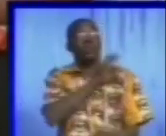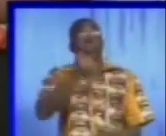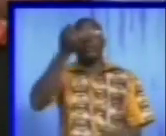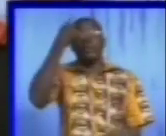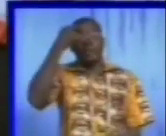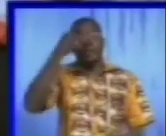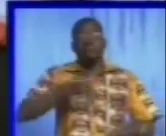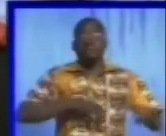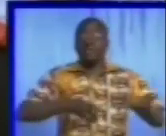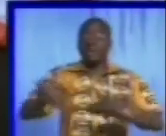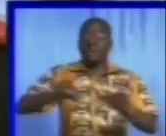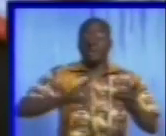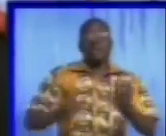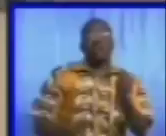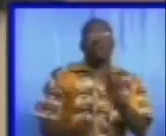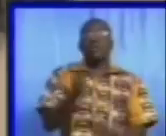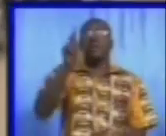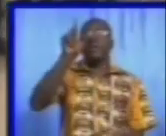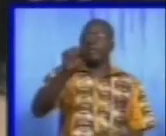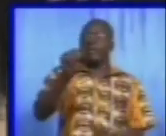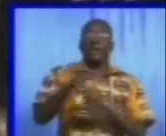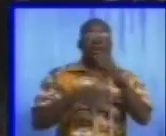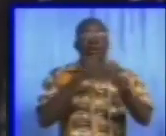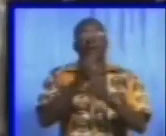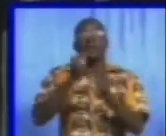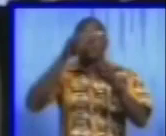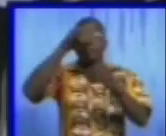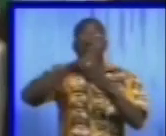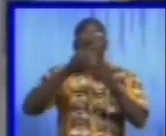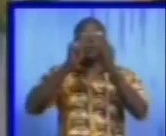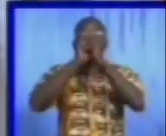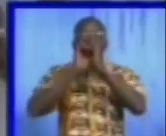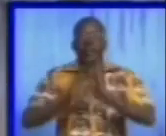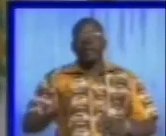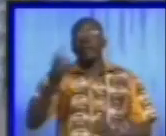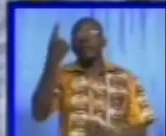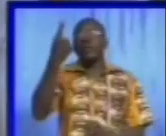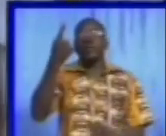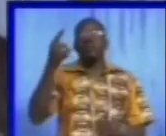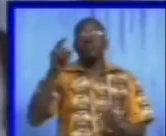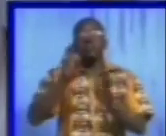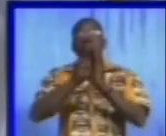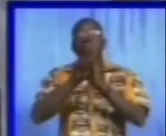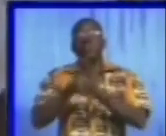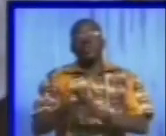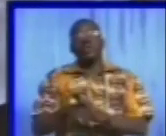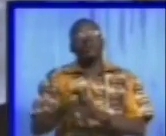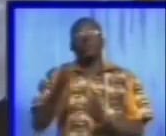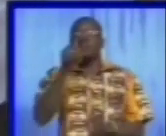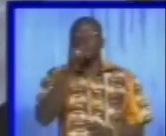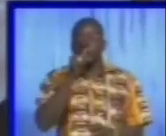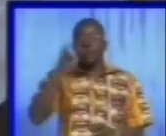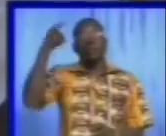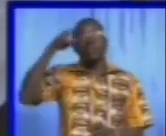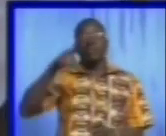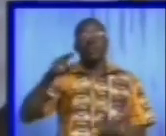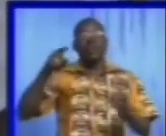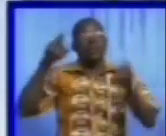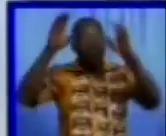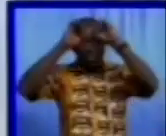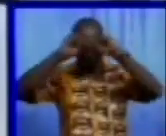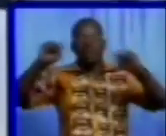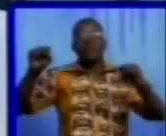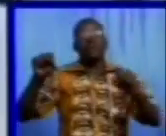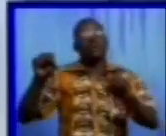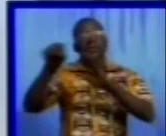pays pendant plus de 20 ans dans la paix et une minute de silence observée à la mémoire de Nelson Mandela, homme de paix.